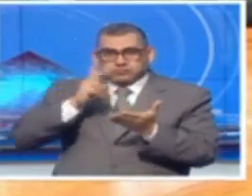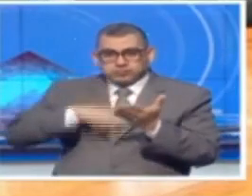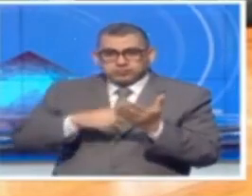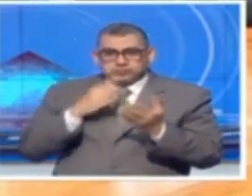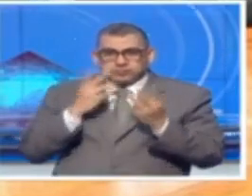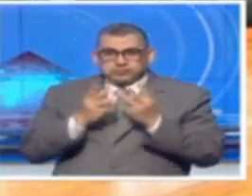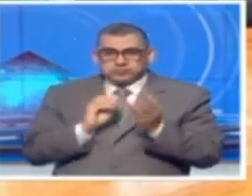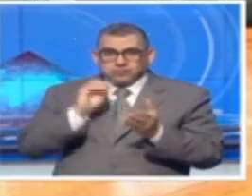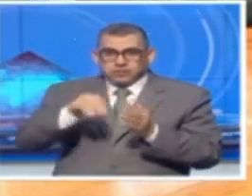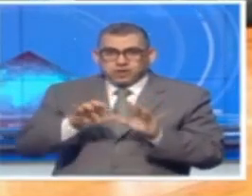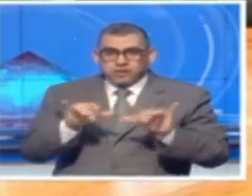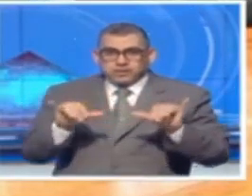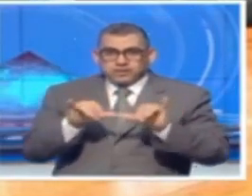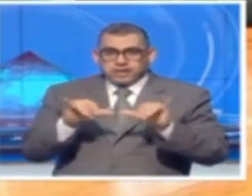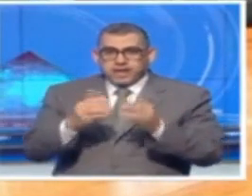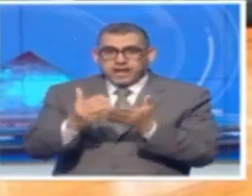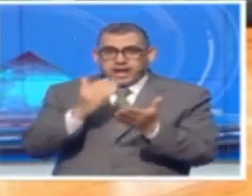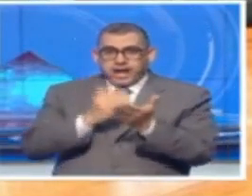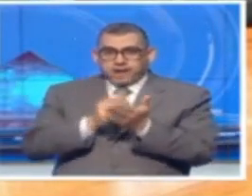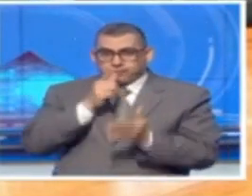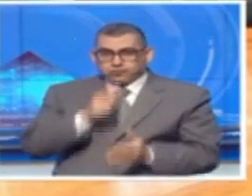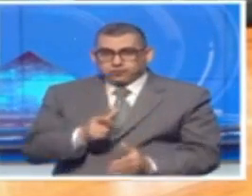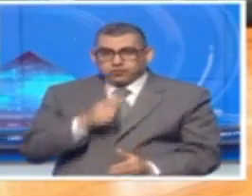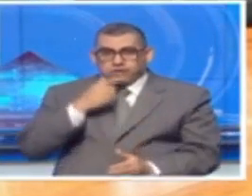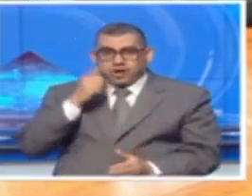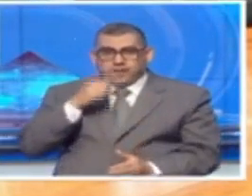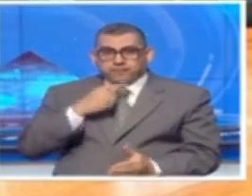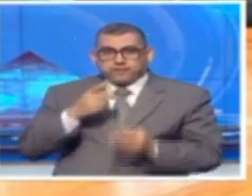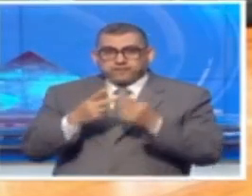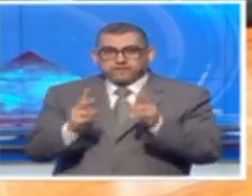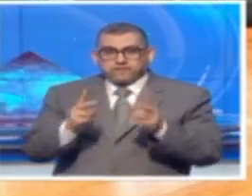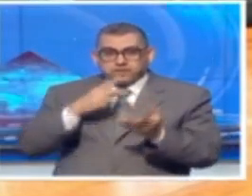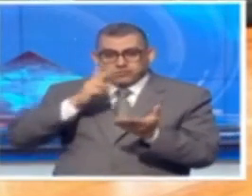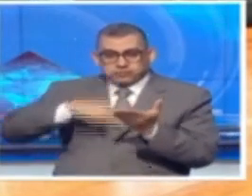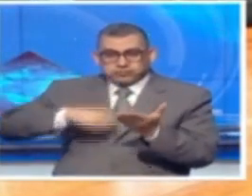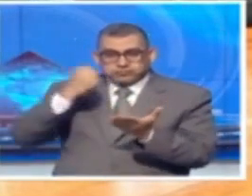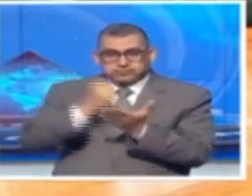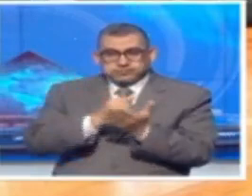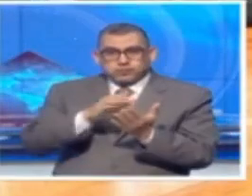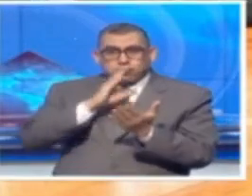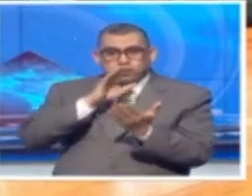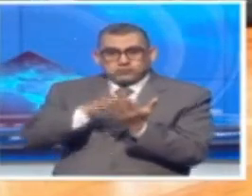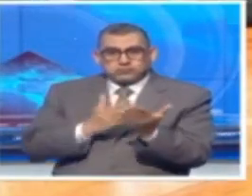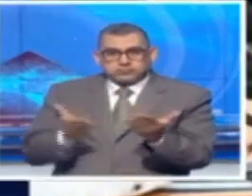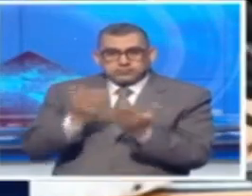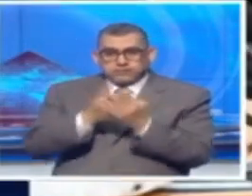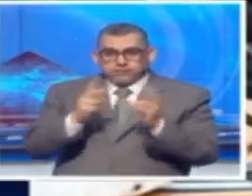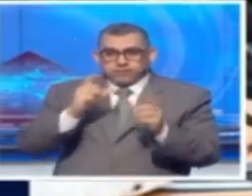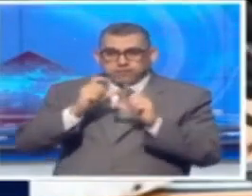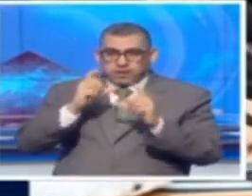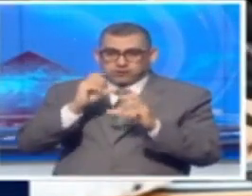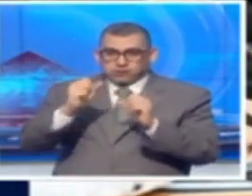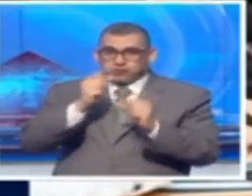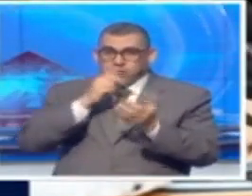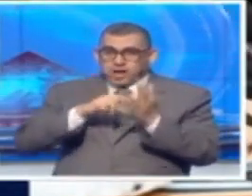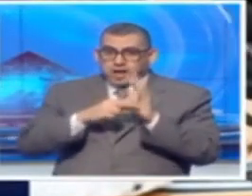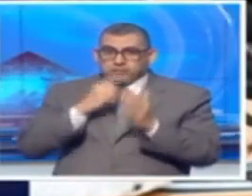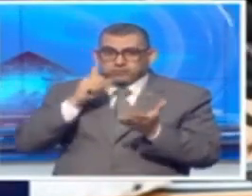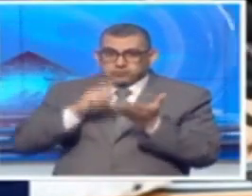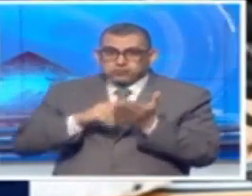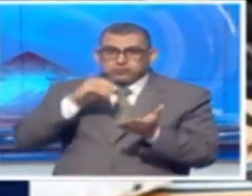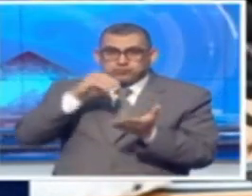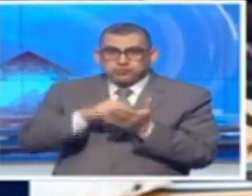بمنظومة التسجيل المسبق ACI وفتح الاعتمادات المستندية، كذلك ضرورة